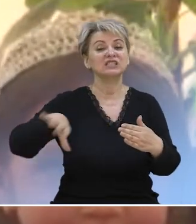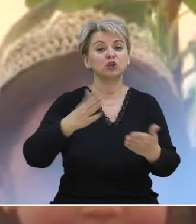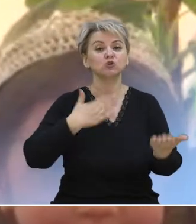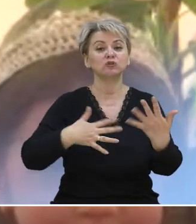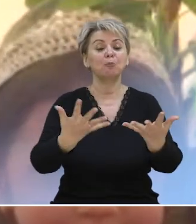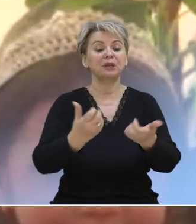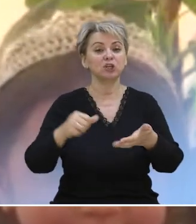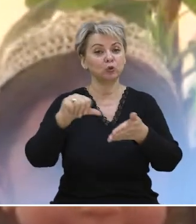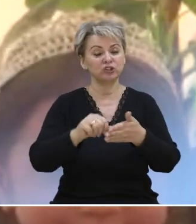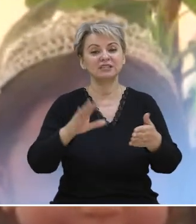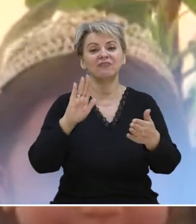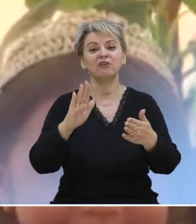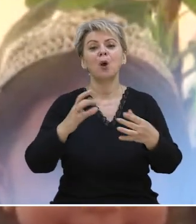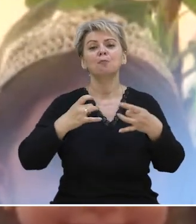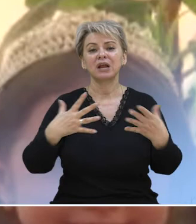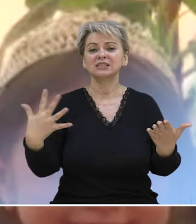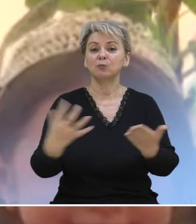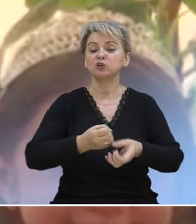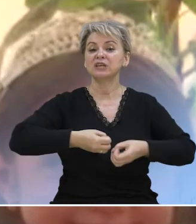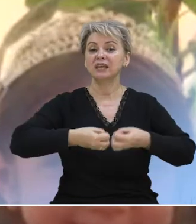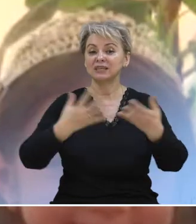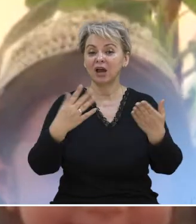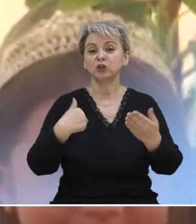все с удовольствием приняли участие. Праздник